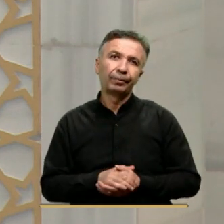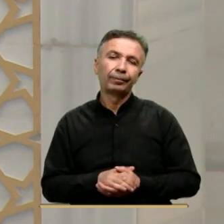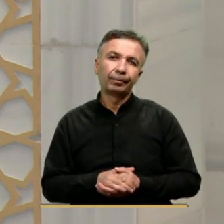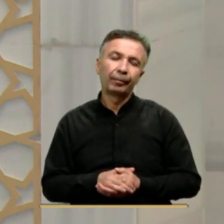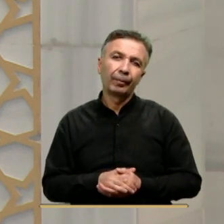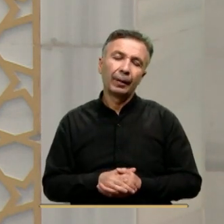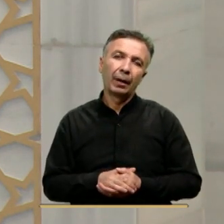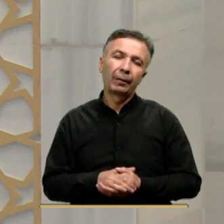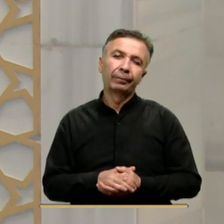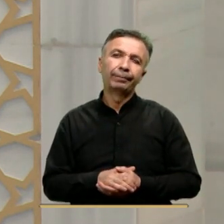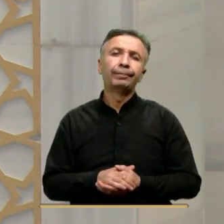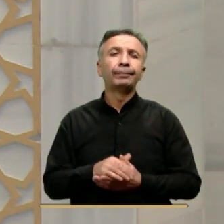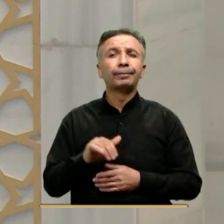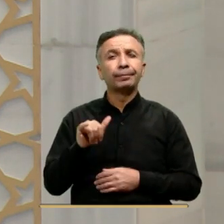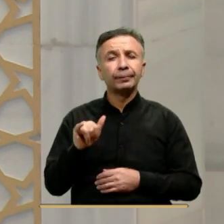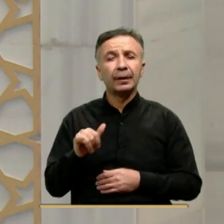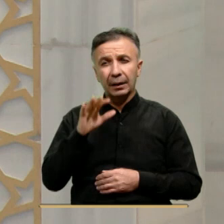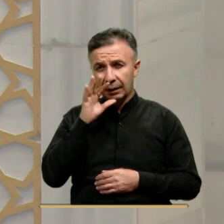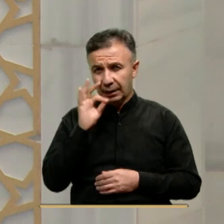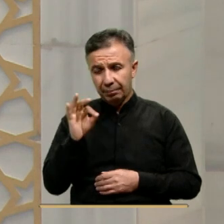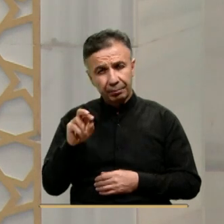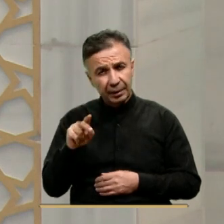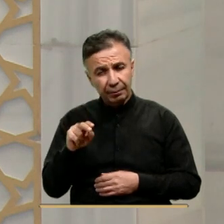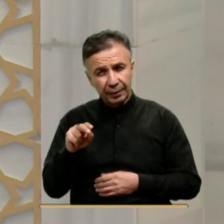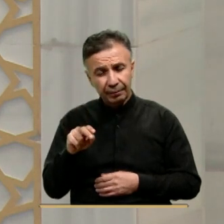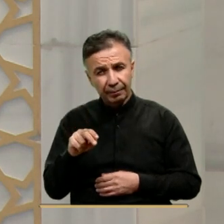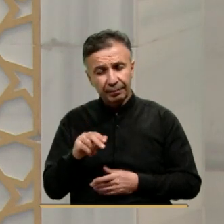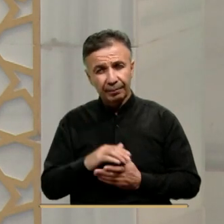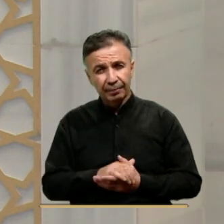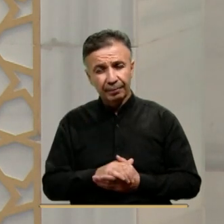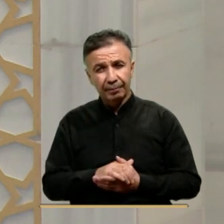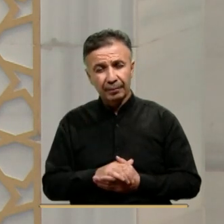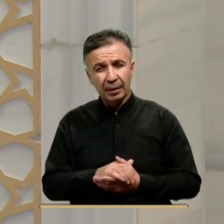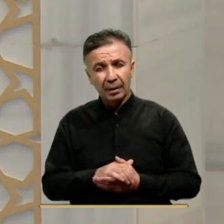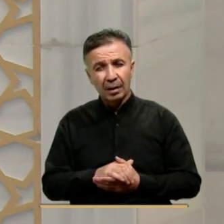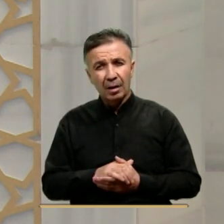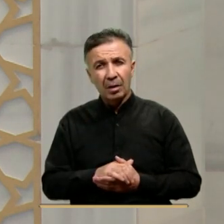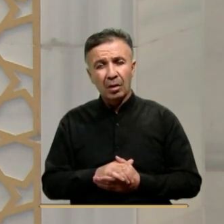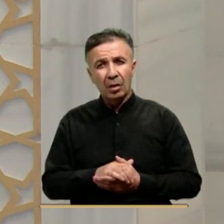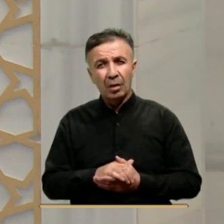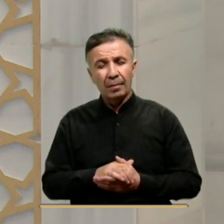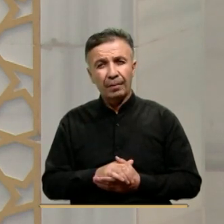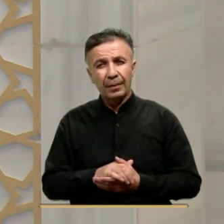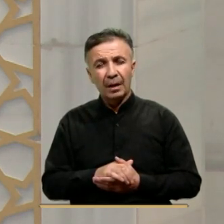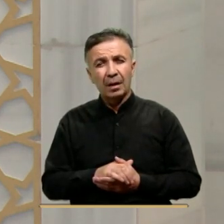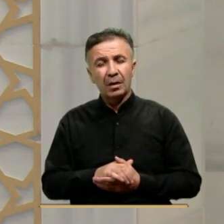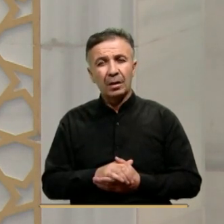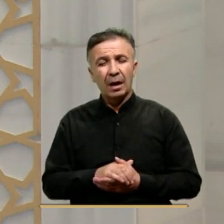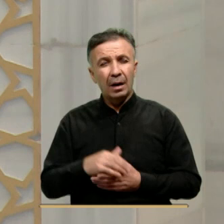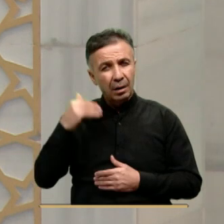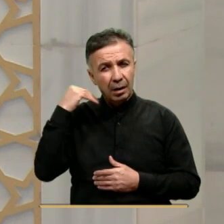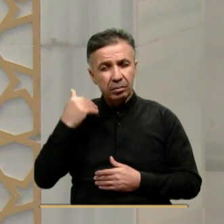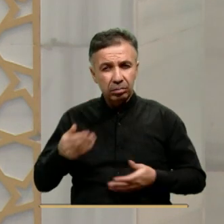olur Aynen kim gibi koruluğun etrafında sürüsünü otlatan bir